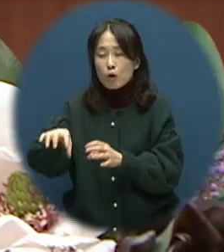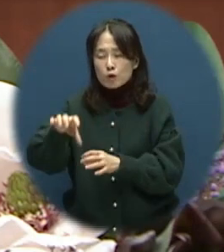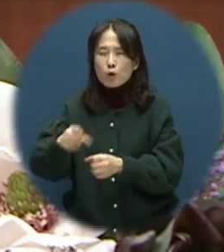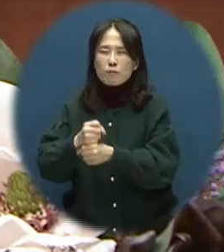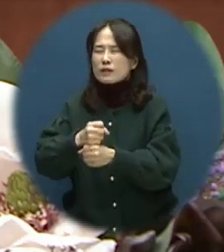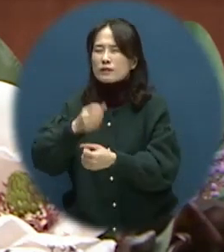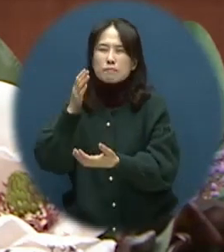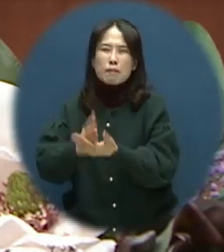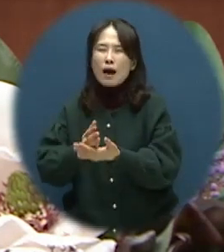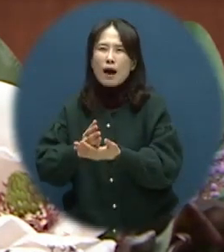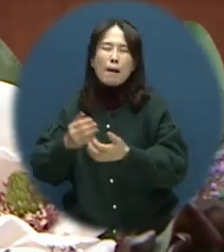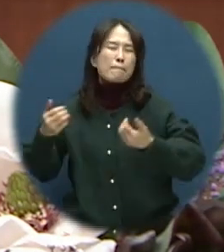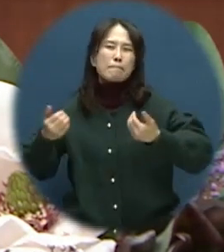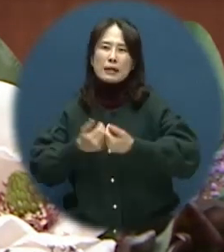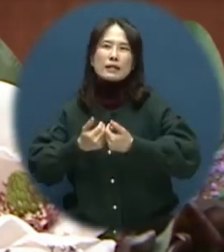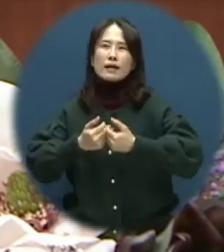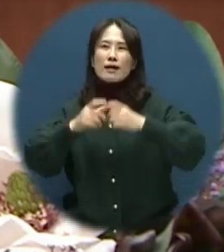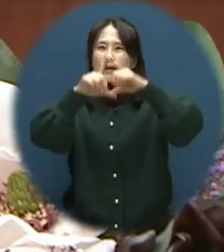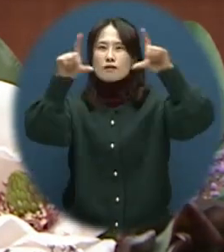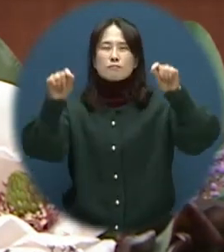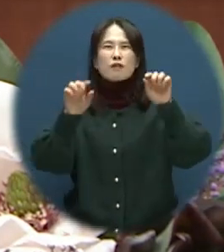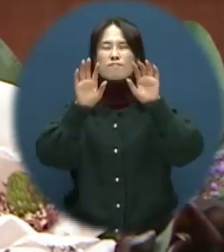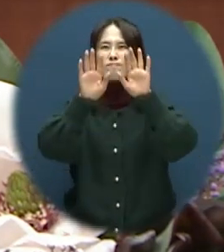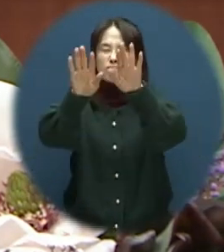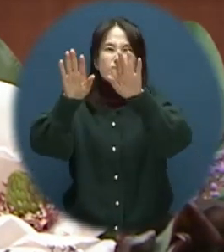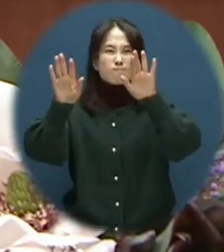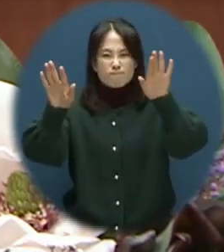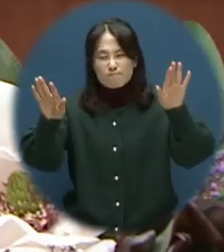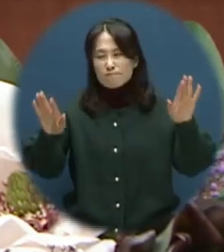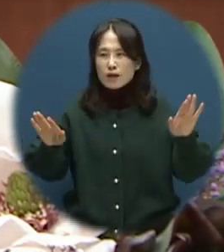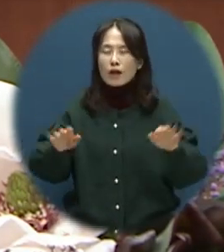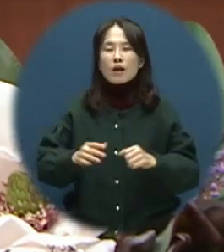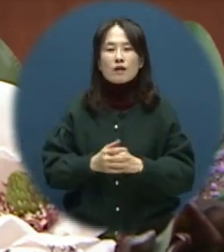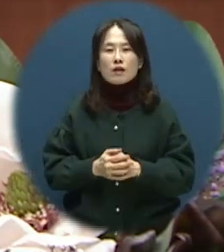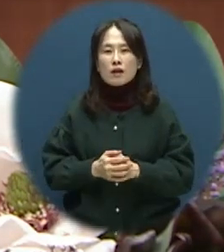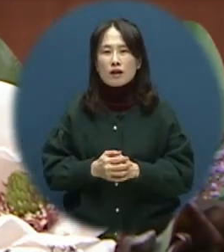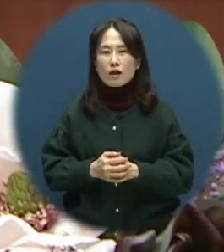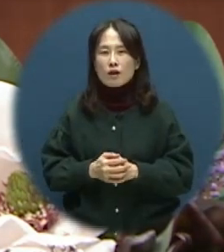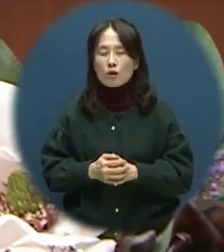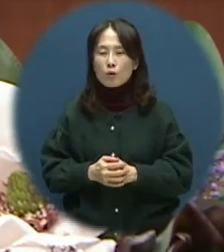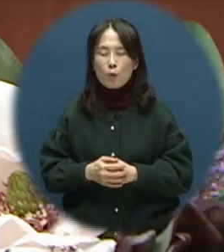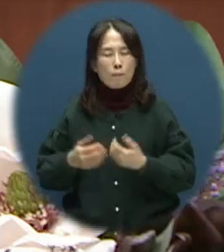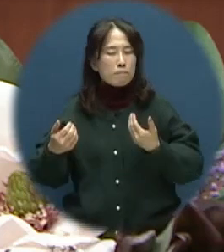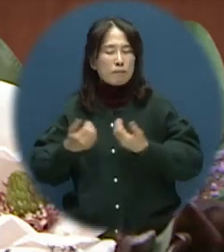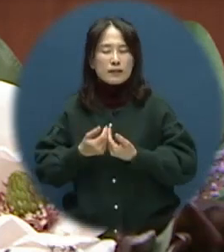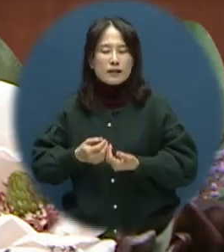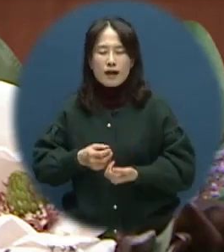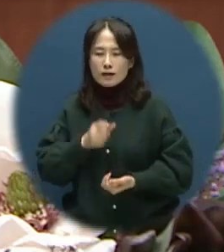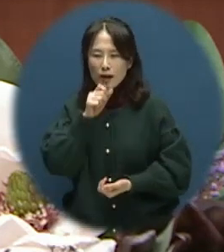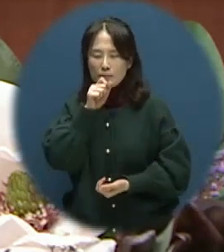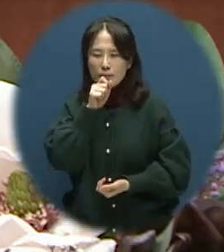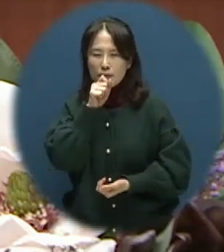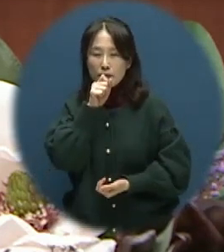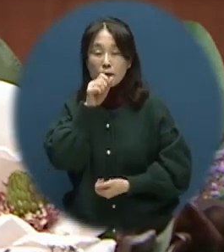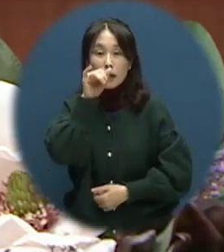그다음에 군청에서 기자회견도 열었죠. 그리고 잠자던 영월군을 깨웠어요. 그 주민들이 이제 달라졌어요? 완전히 이제 달라져갖고 이제는